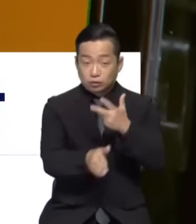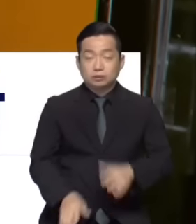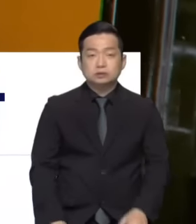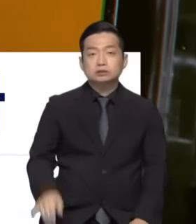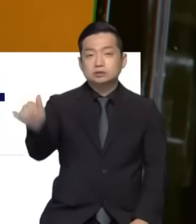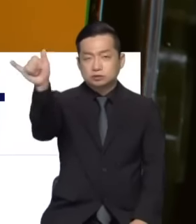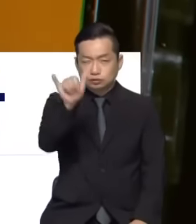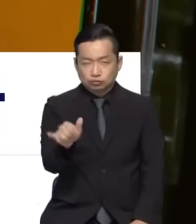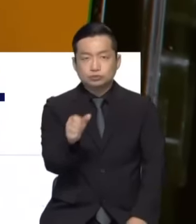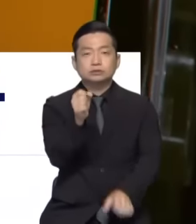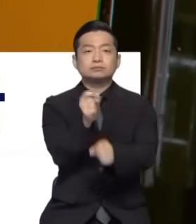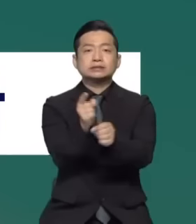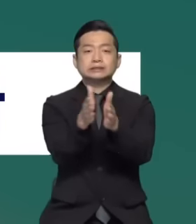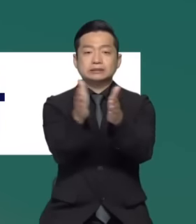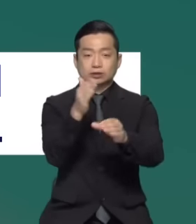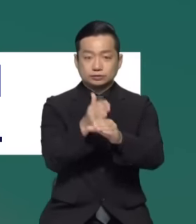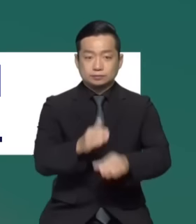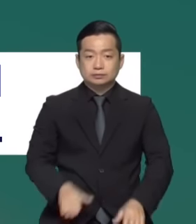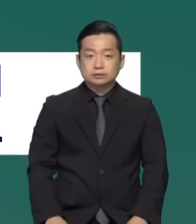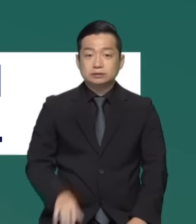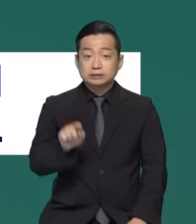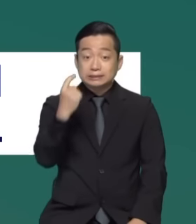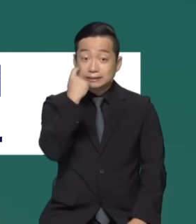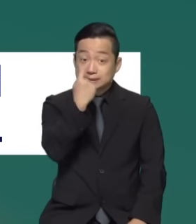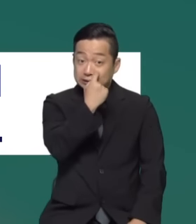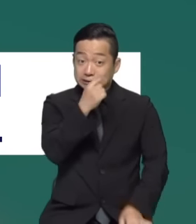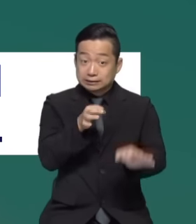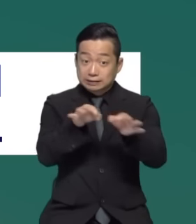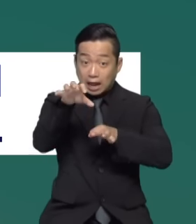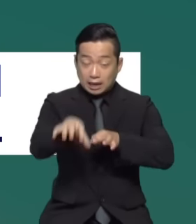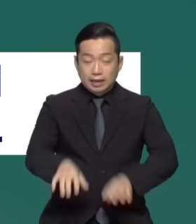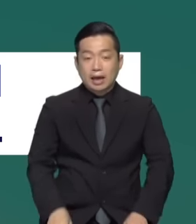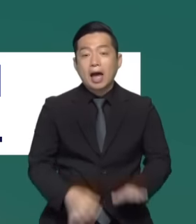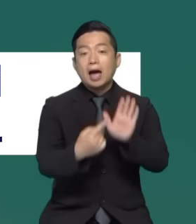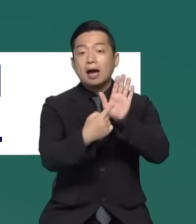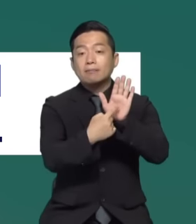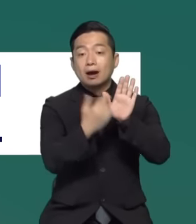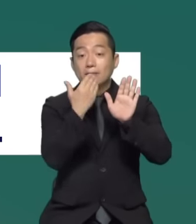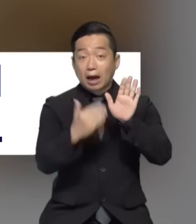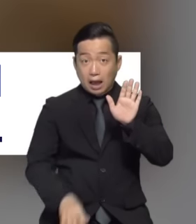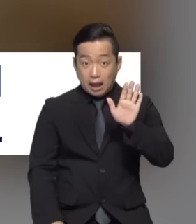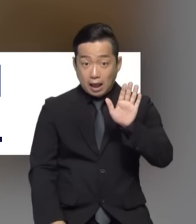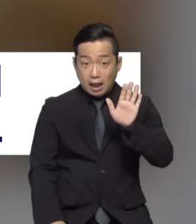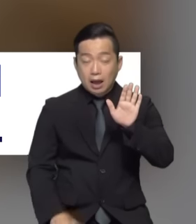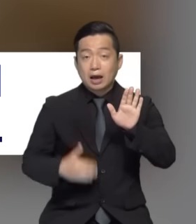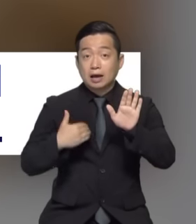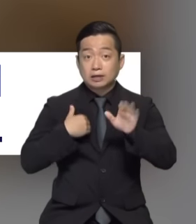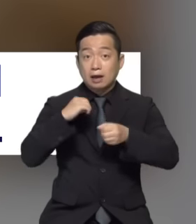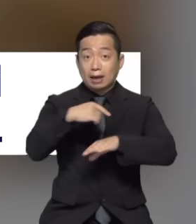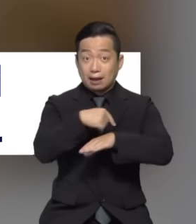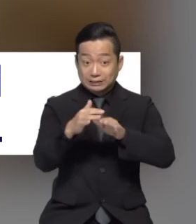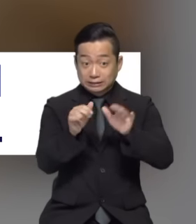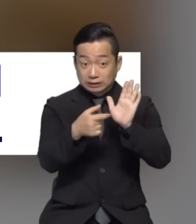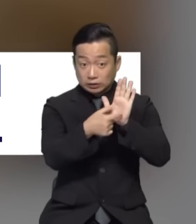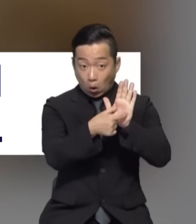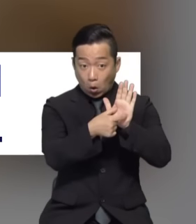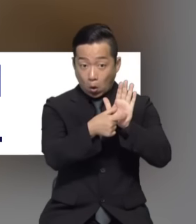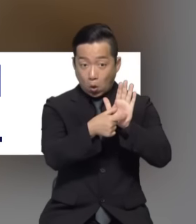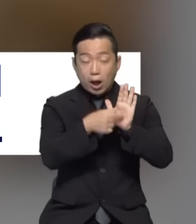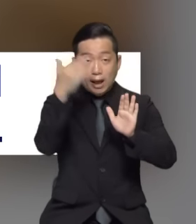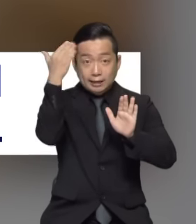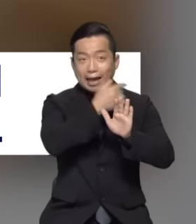전국적으로 실시하고 있습니다. 이 인증을 받은 가게는 마케팅 요소로 사용할 수 있도록 배민에서 위생 인증